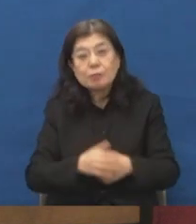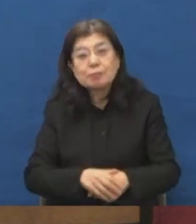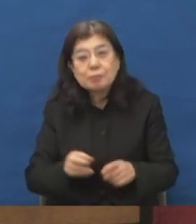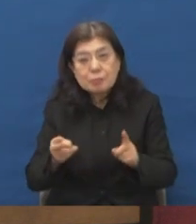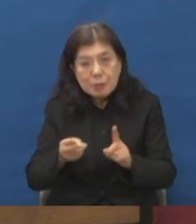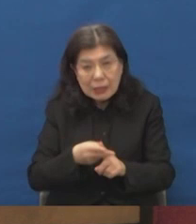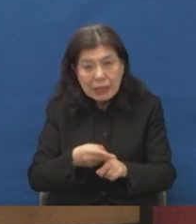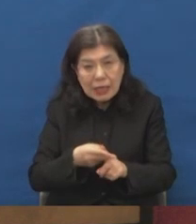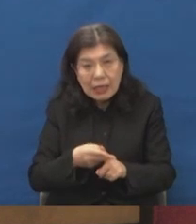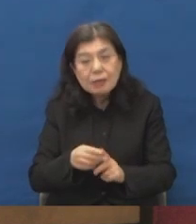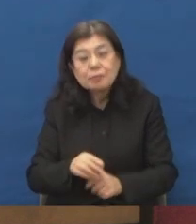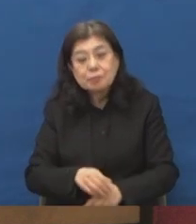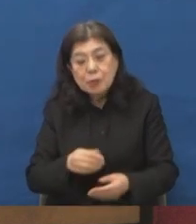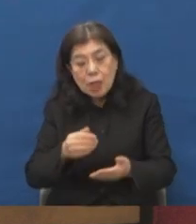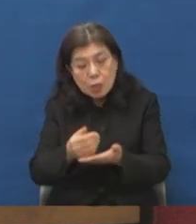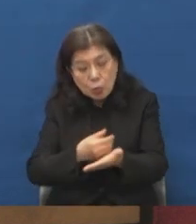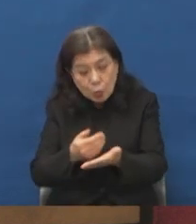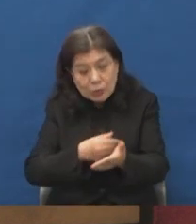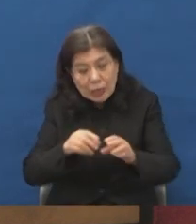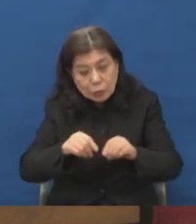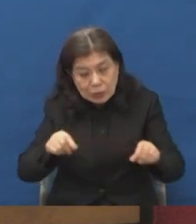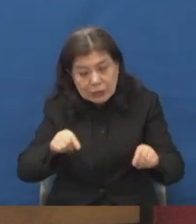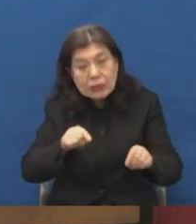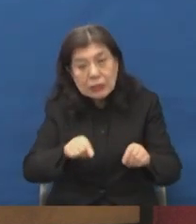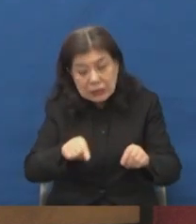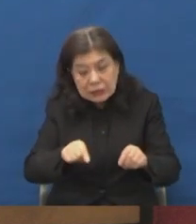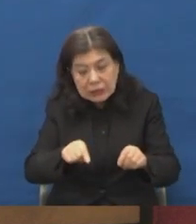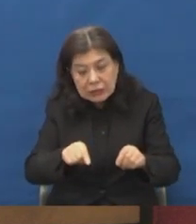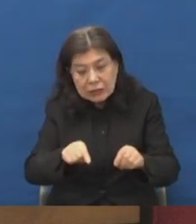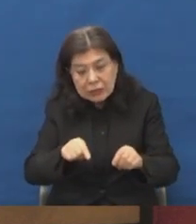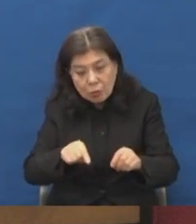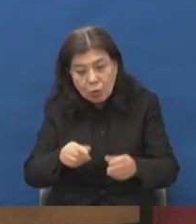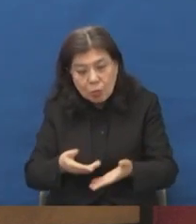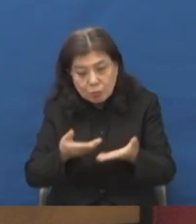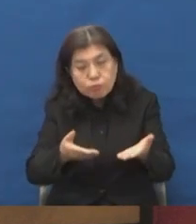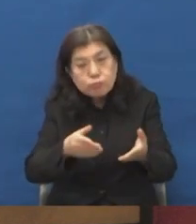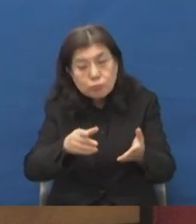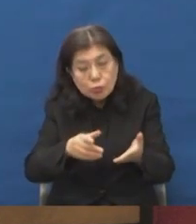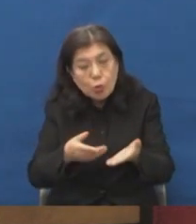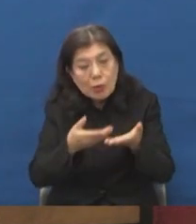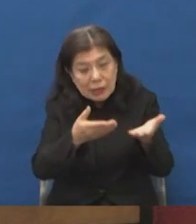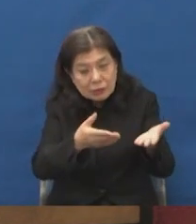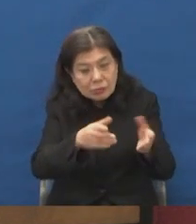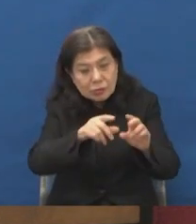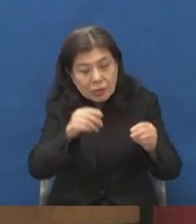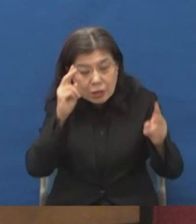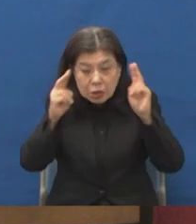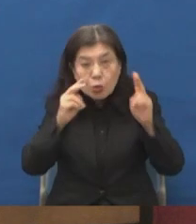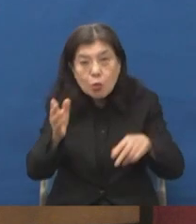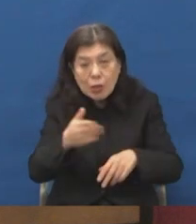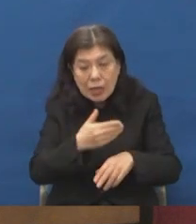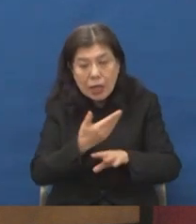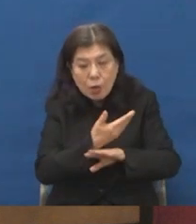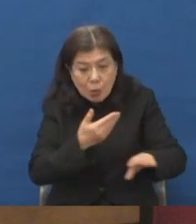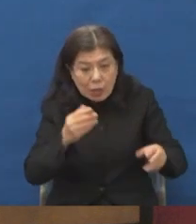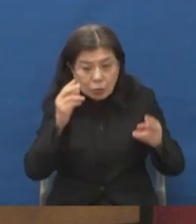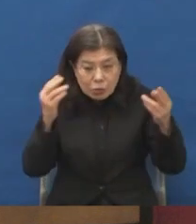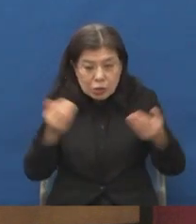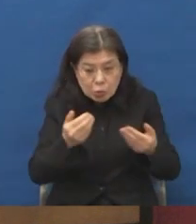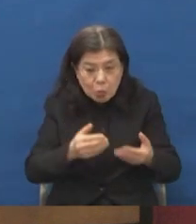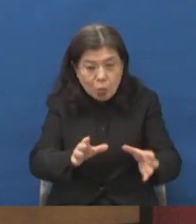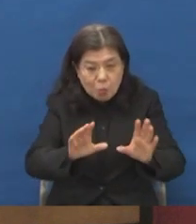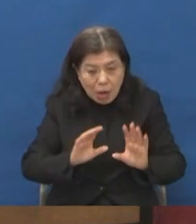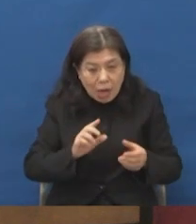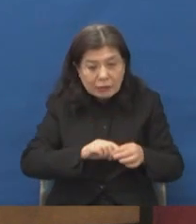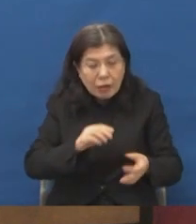度の処分について、発注段階で指定していた事業者から、他の事業での受け入れ等により、受け入れ容